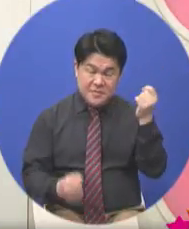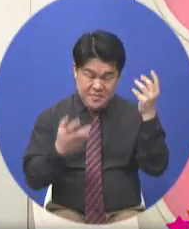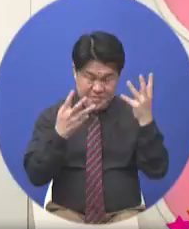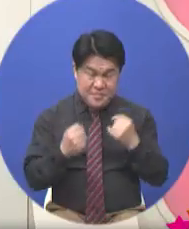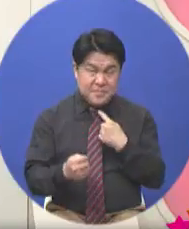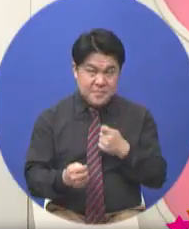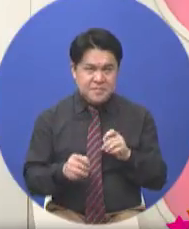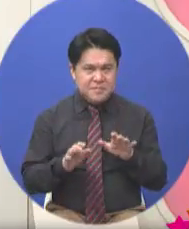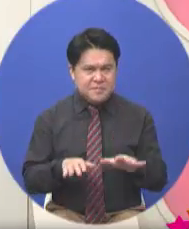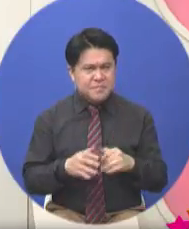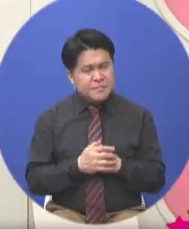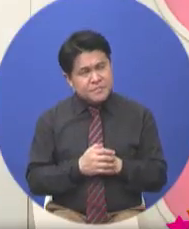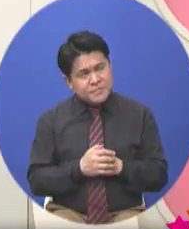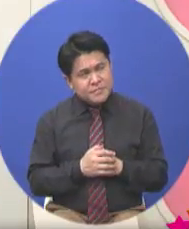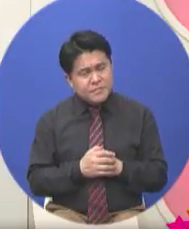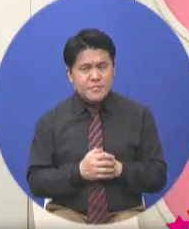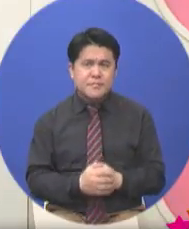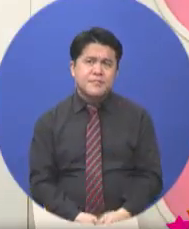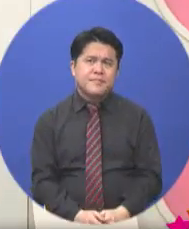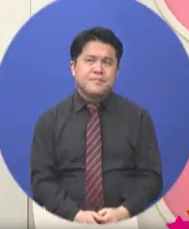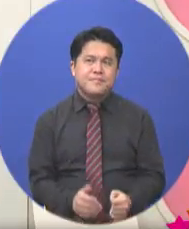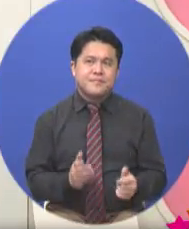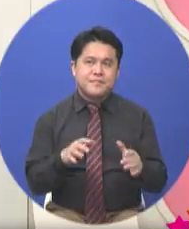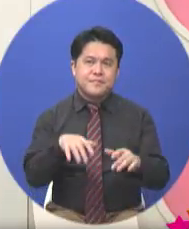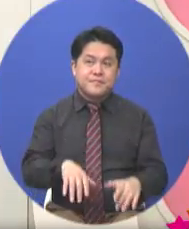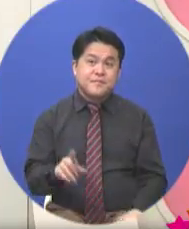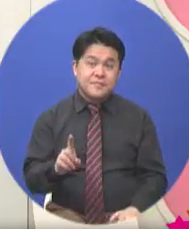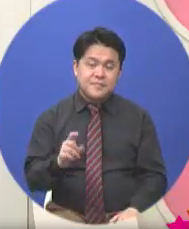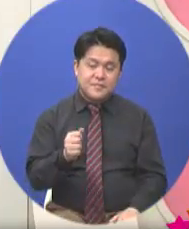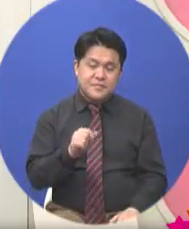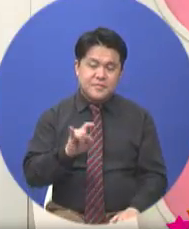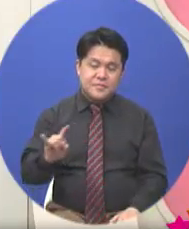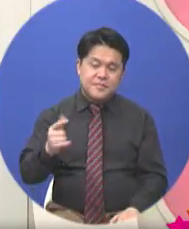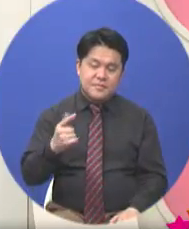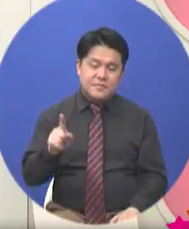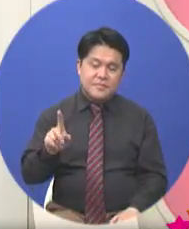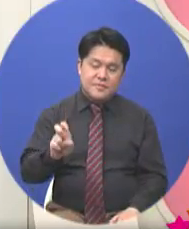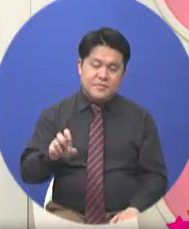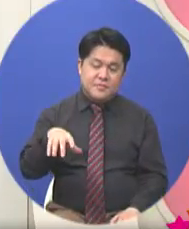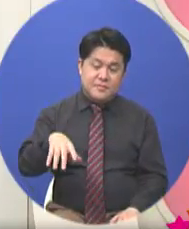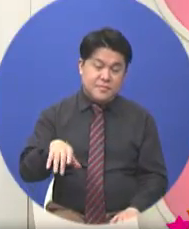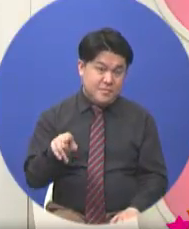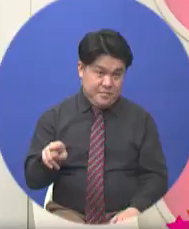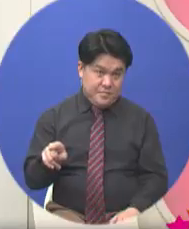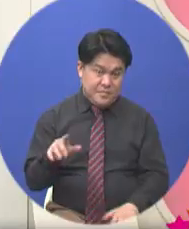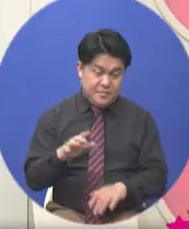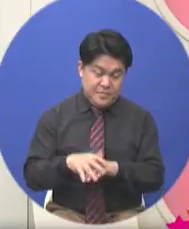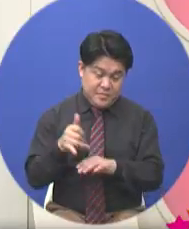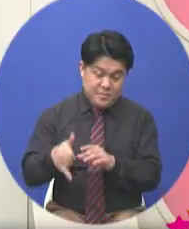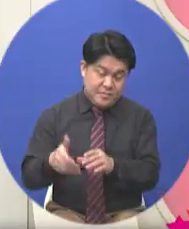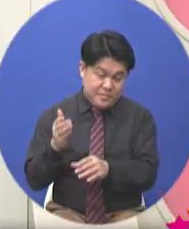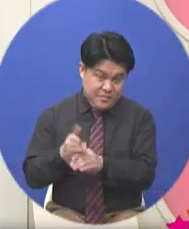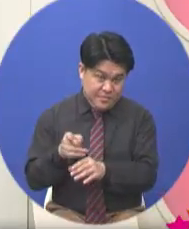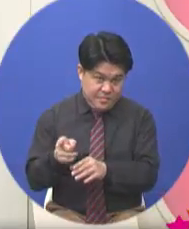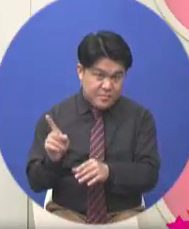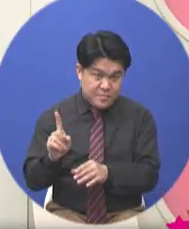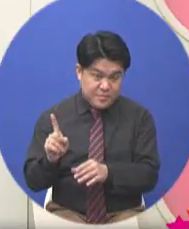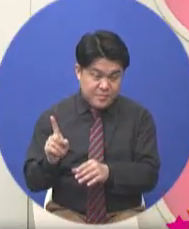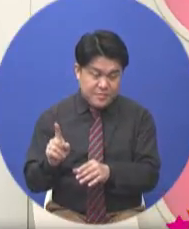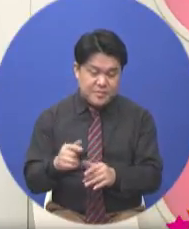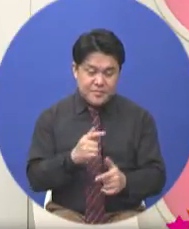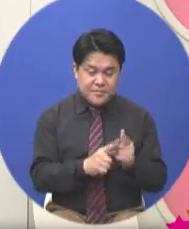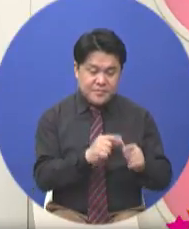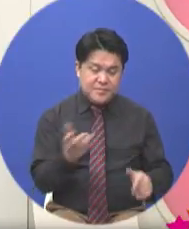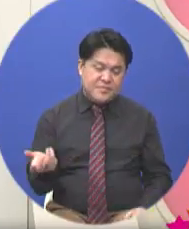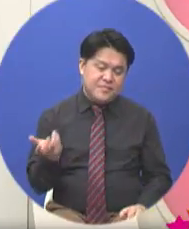네네. 원래 고향은 해남이거든요. 오, 해남. 예, 해남에서 농사 짓다가 네. 네. 예,